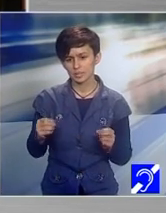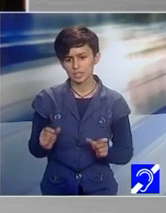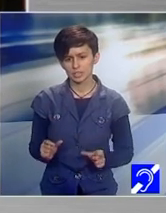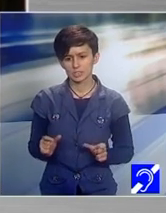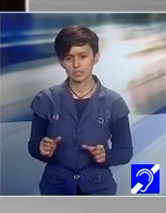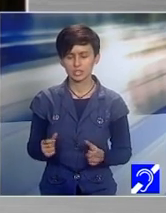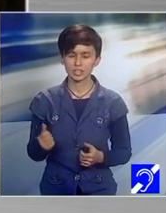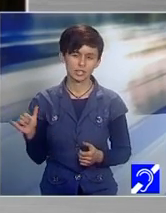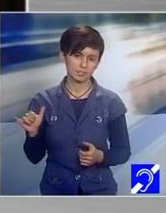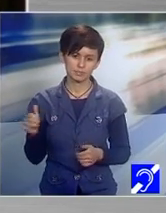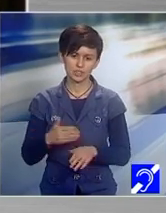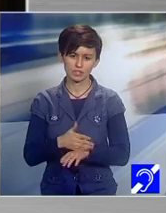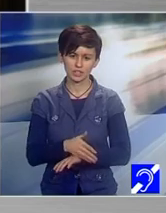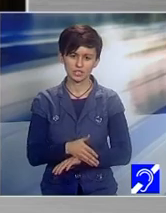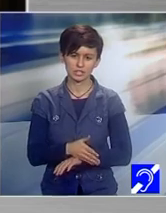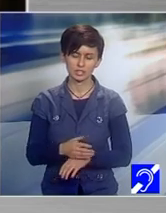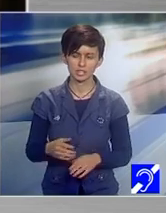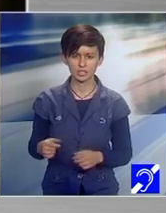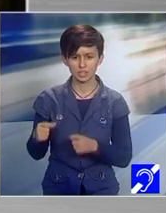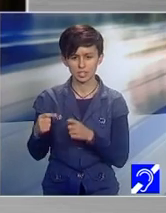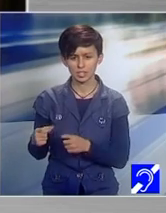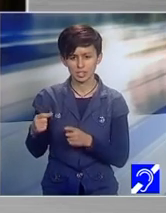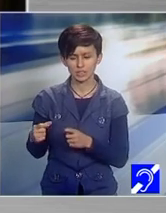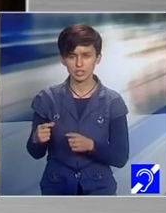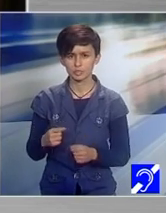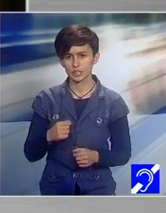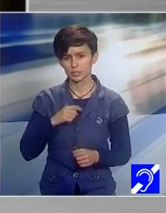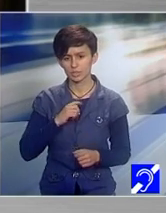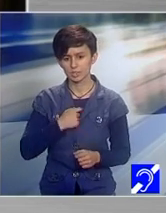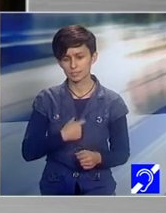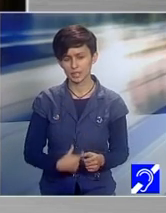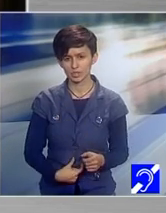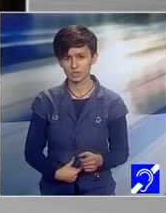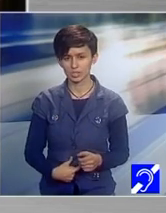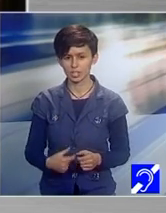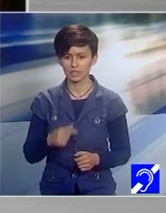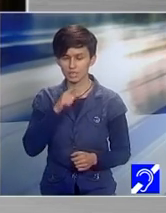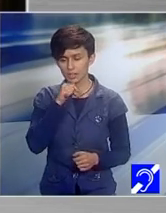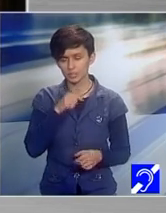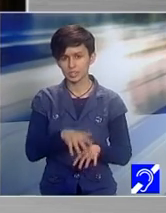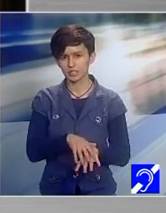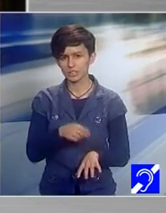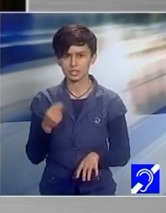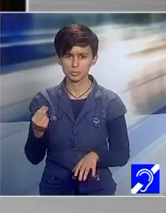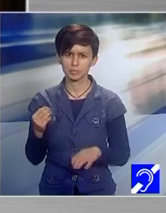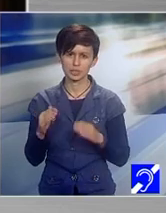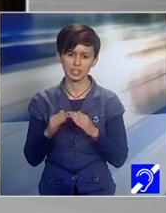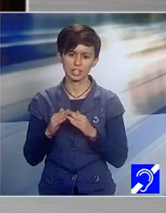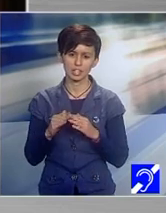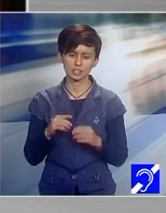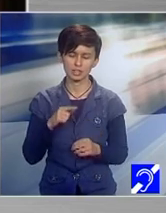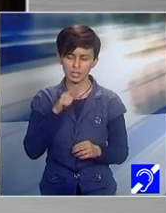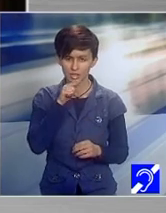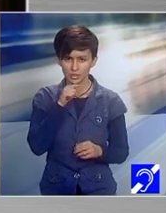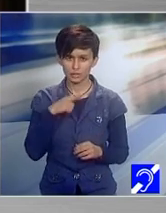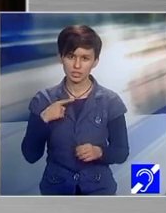în spațiul intim, unde te simți mai bine și mai în siguranță decât acasă. Nu în mașină, nu pe stradă, nu la serviciu, acasă. Acolo sunt lucrurile tale,